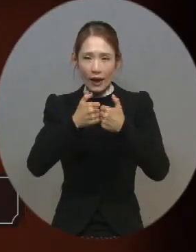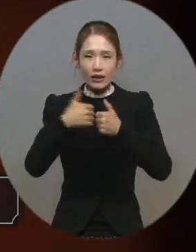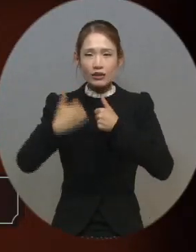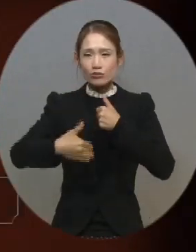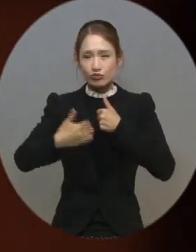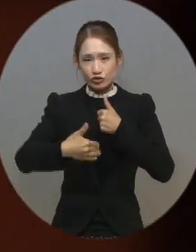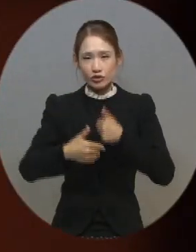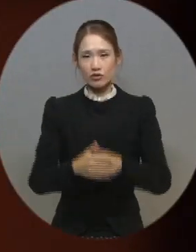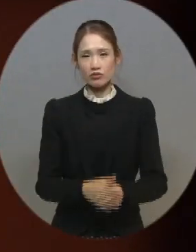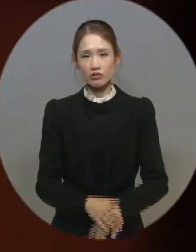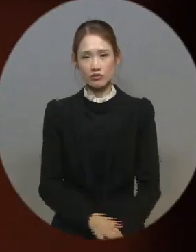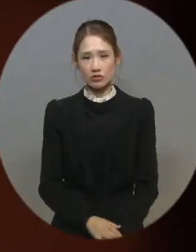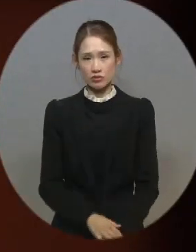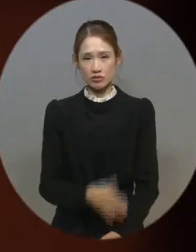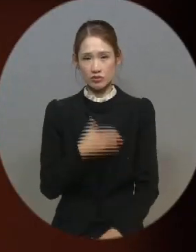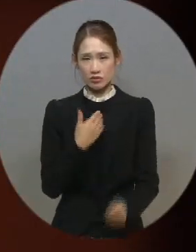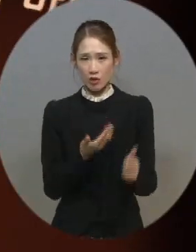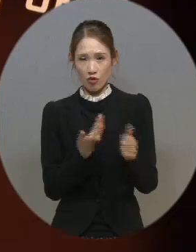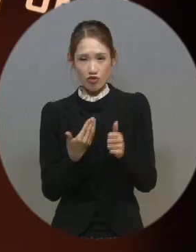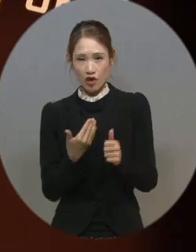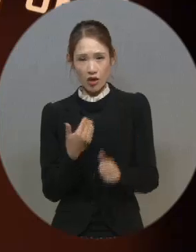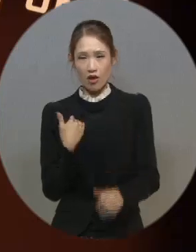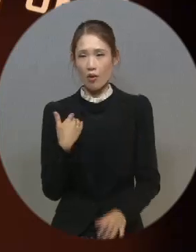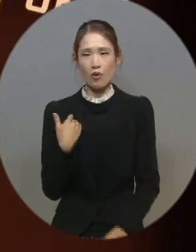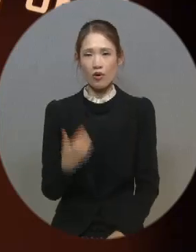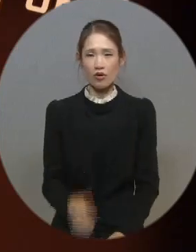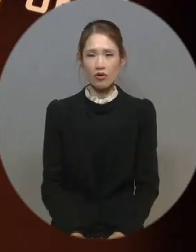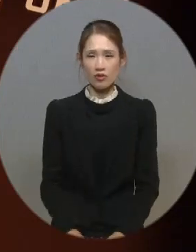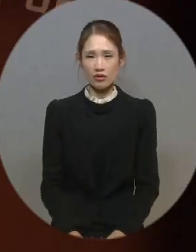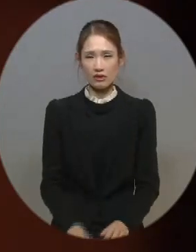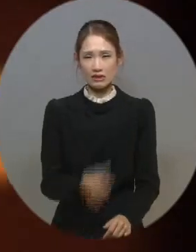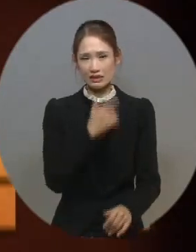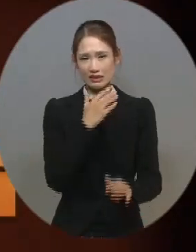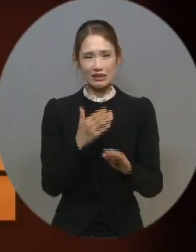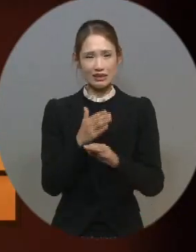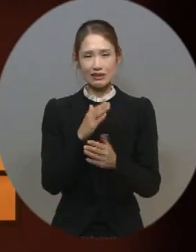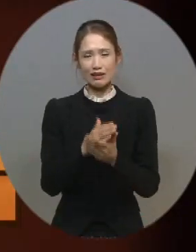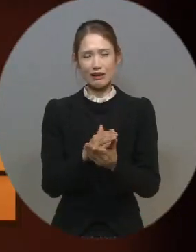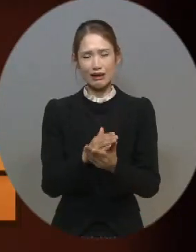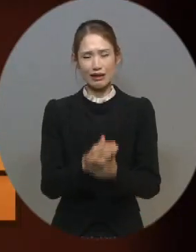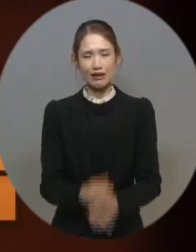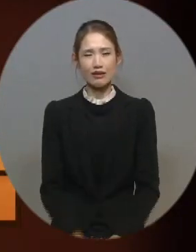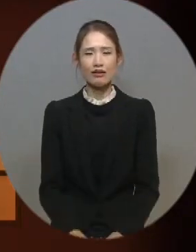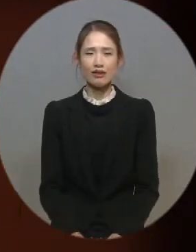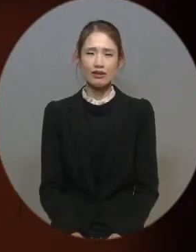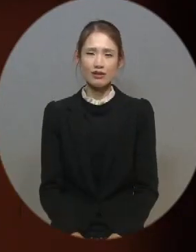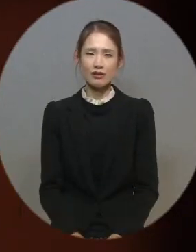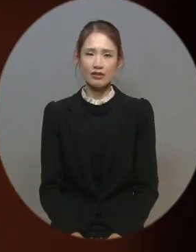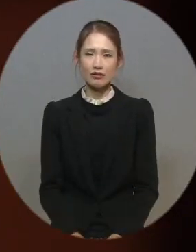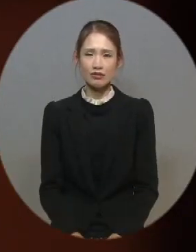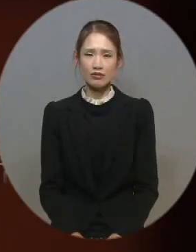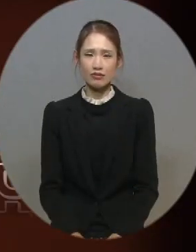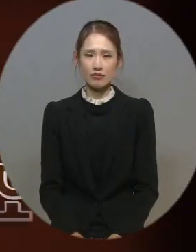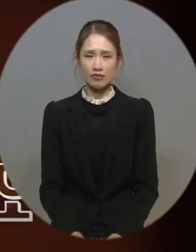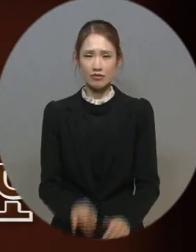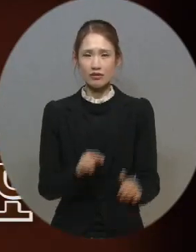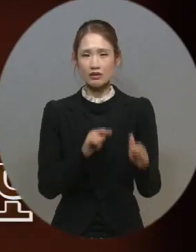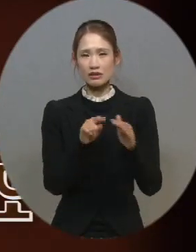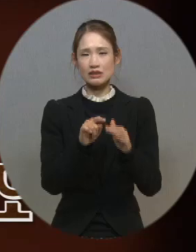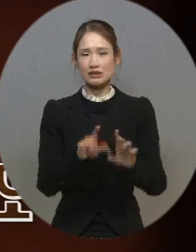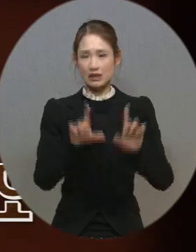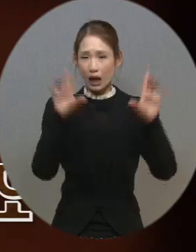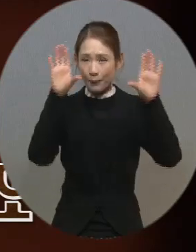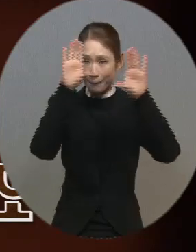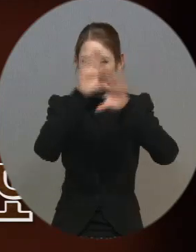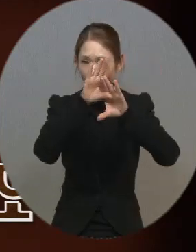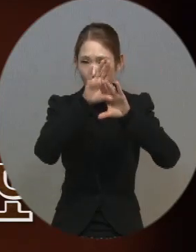하더라고. 그게 저를 유인하는 걸 모르고 니마 그 강을 건너지 마오. 예. 그리고 이제 들어갔다 그날 밤에 체포가